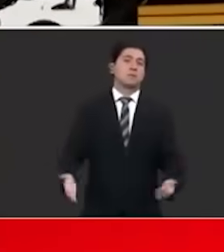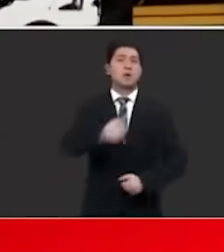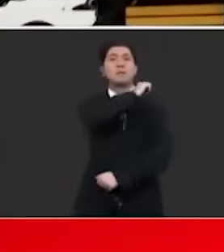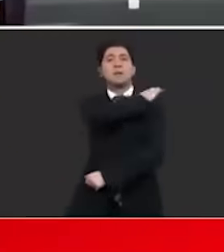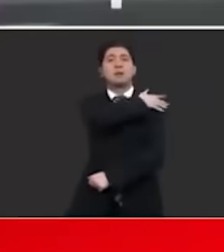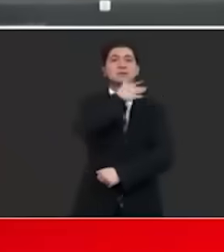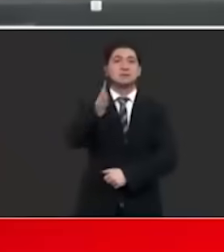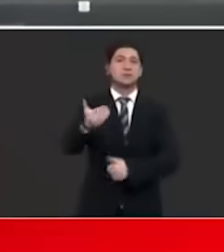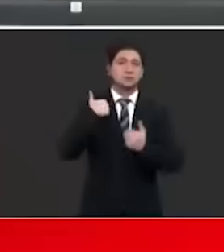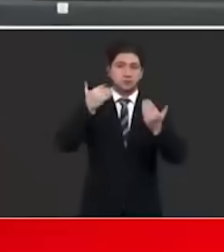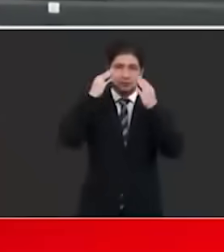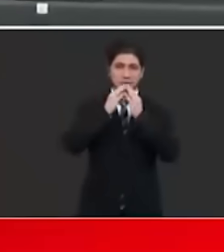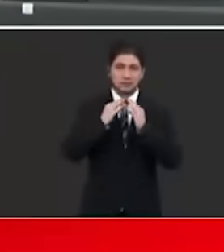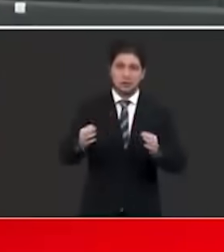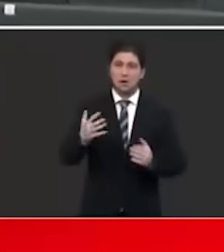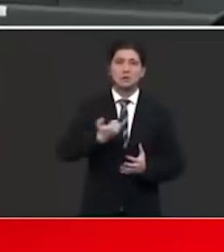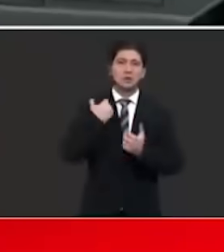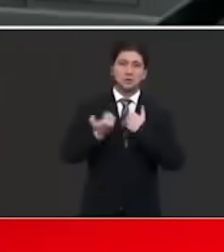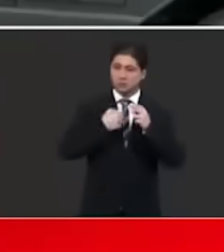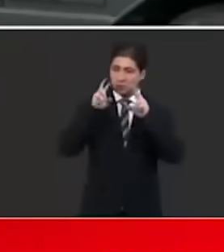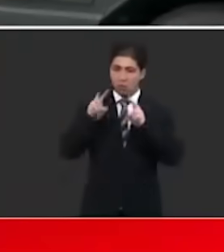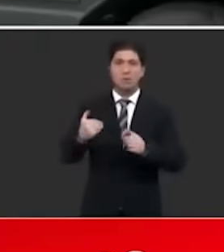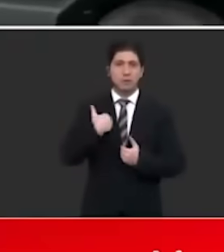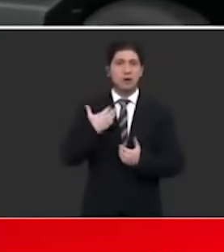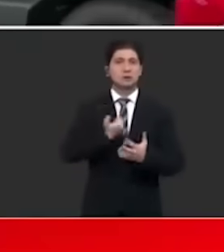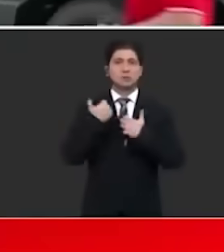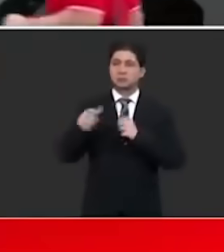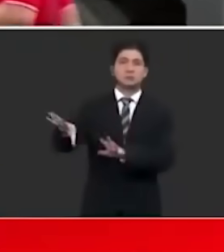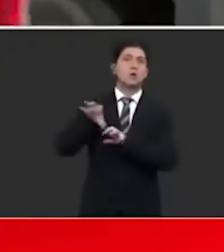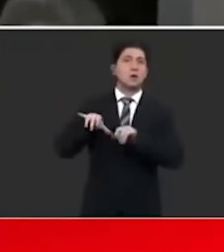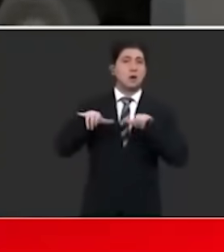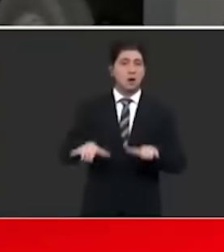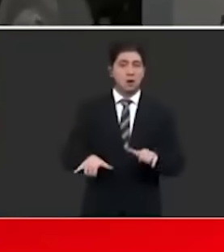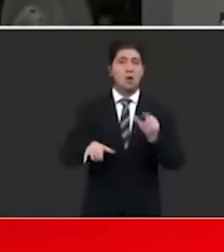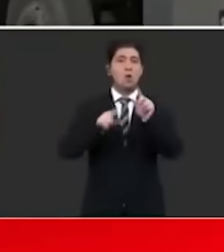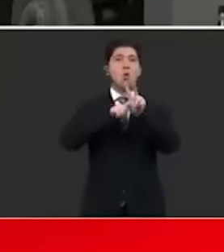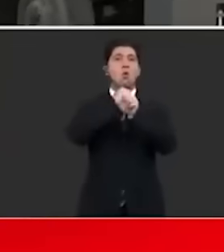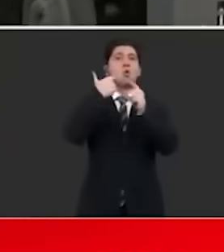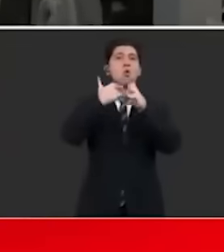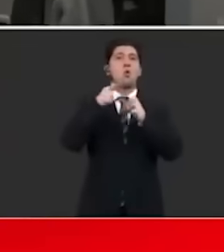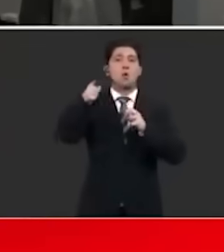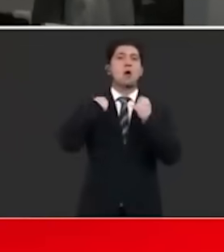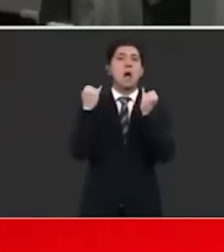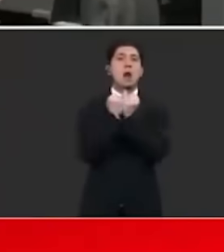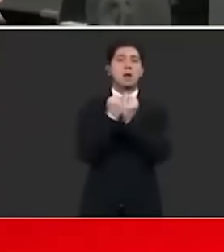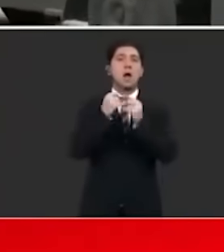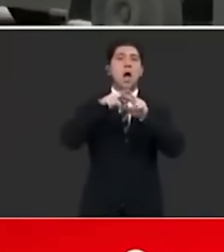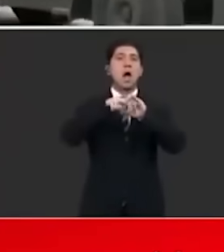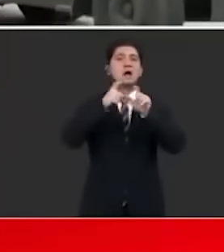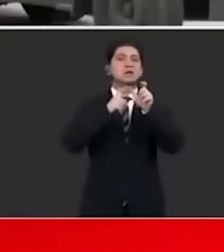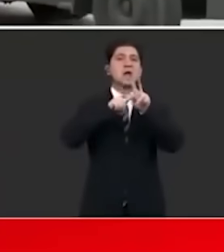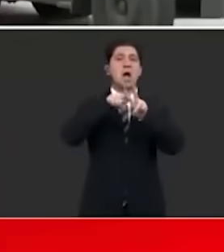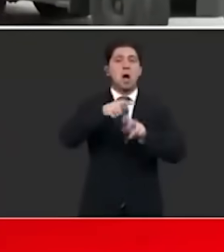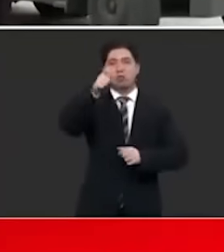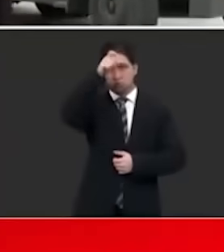Filistin'deki mazlumların acısı nasıl bizim acımızsa, Uygur kardeşlerimizin Ağızka Türk'ü,